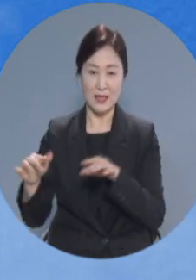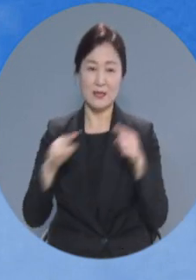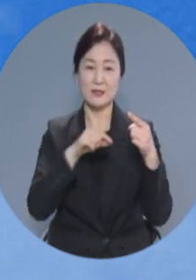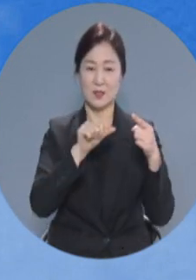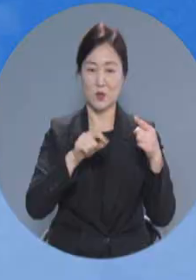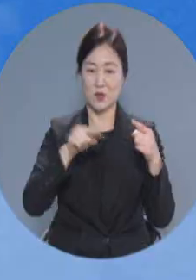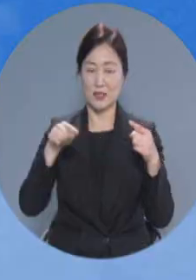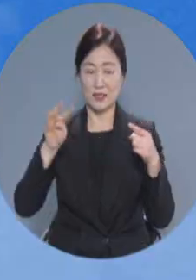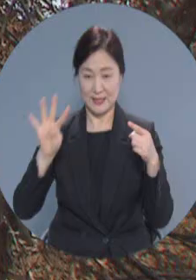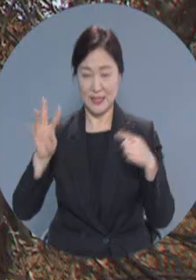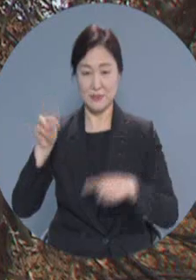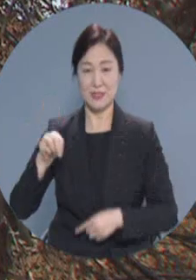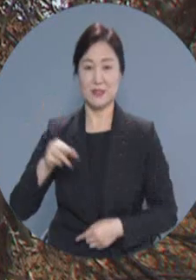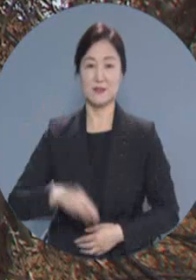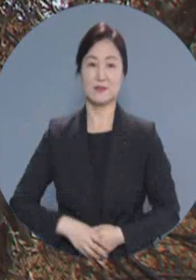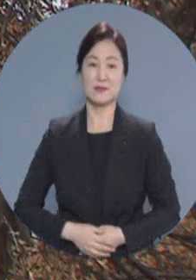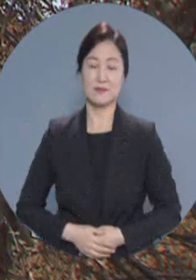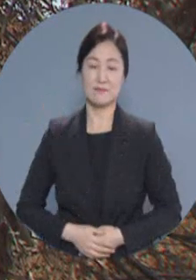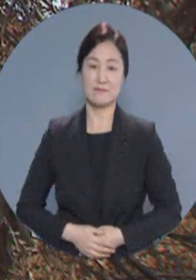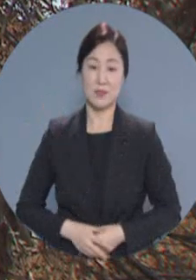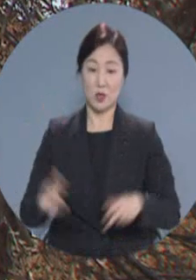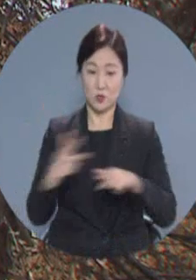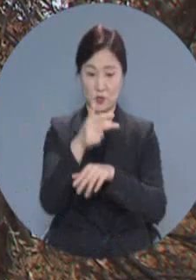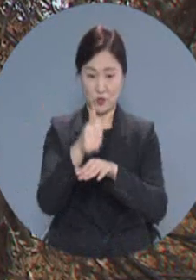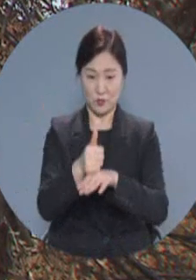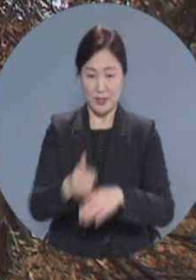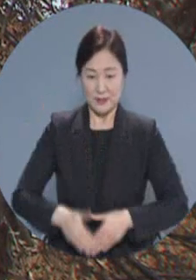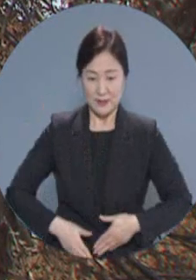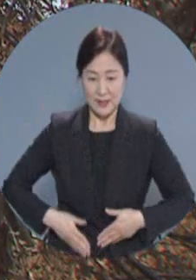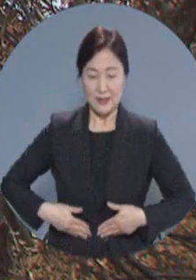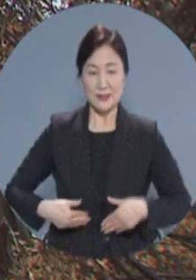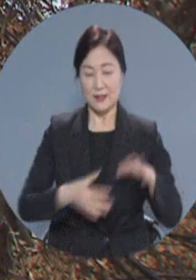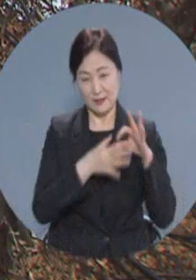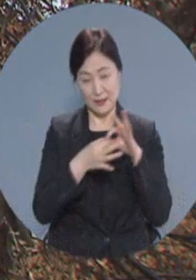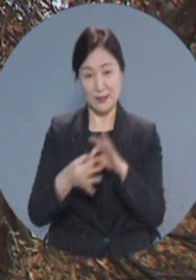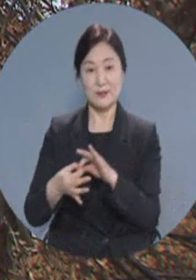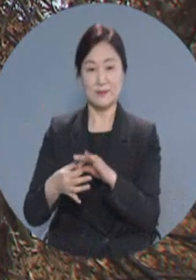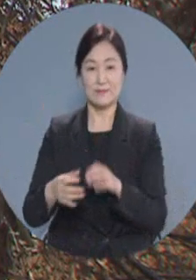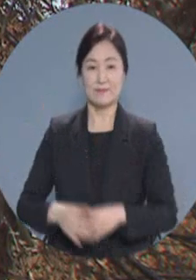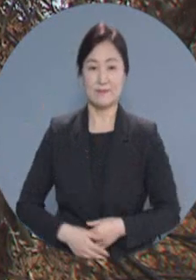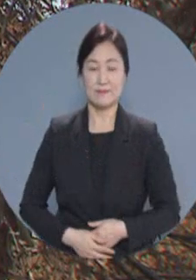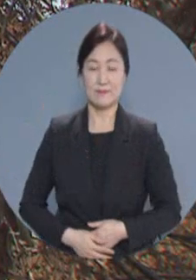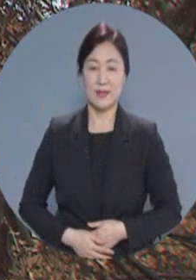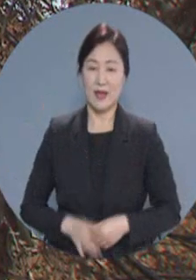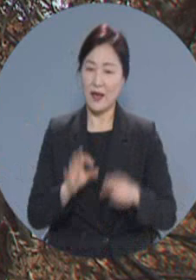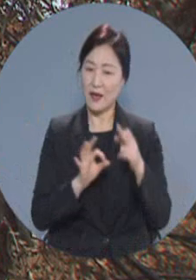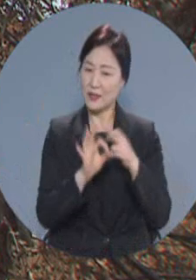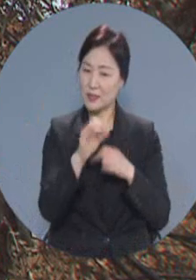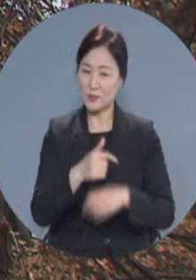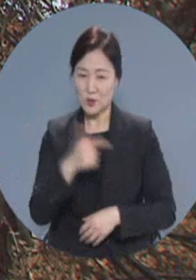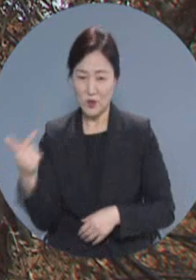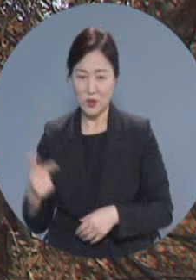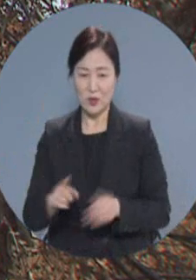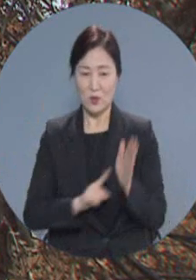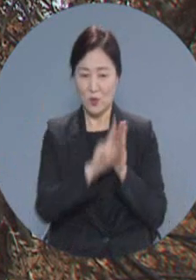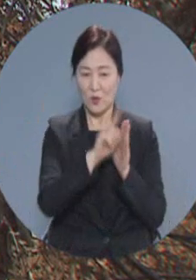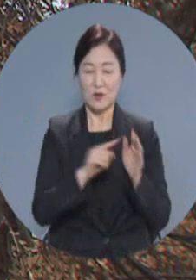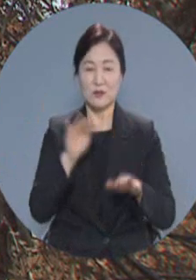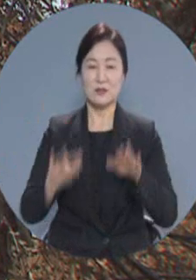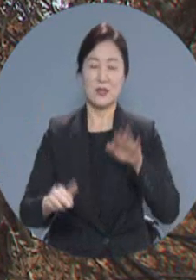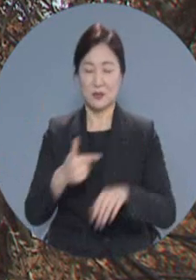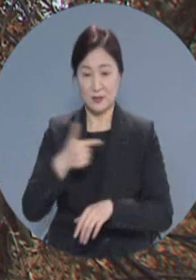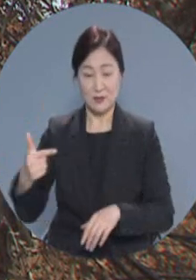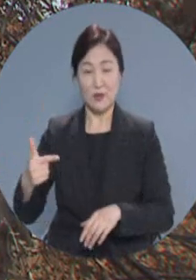4m 로 일겠습니다 주말에도 포근한 날씨가 이어지겠습니다 다만 아침 저녁으로 일교차가 매우 크게